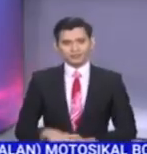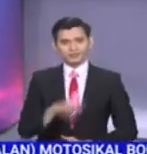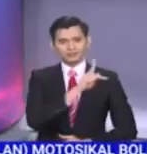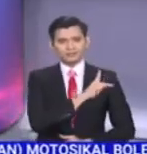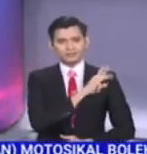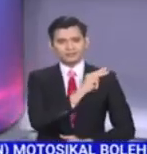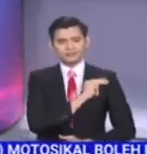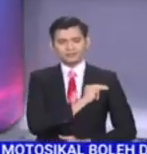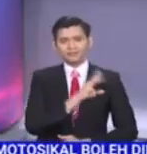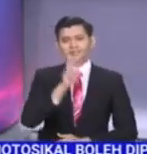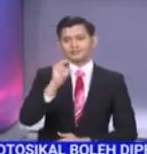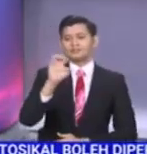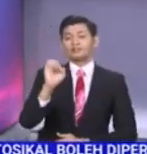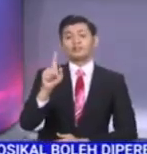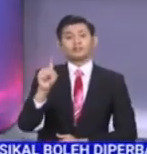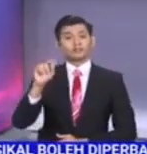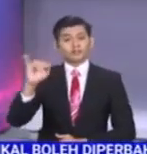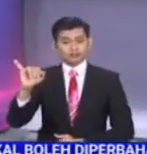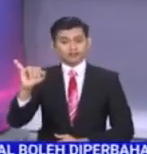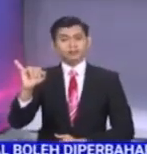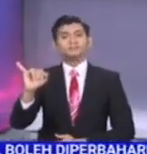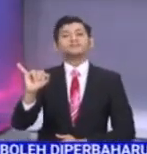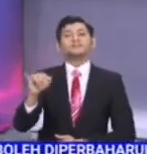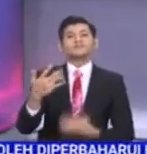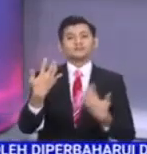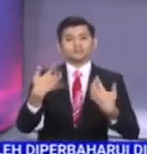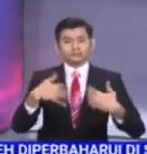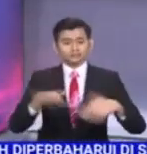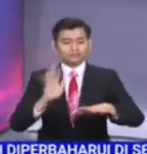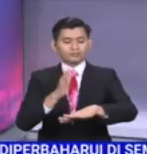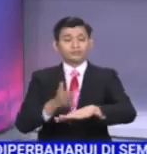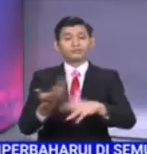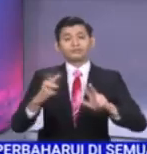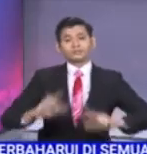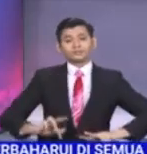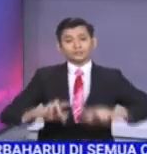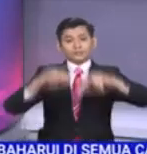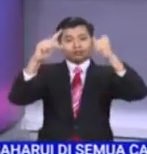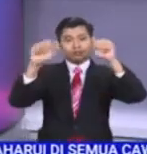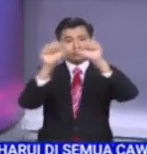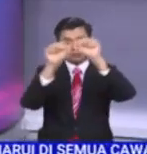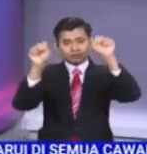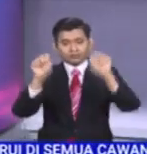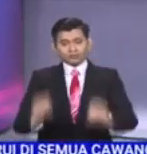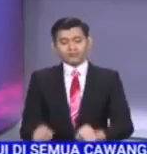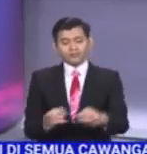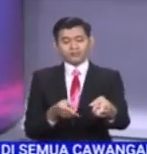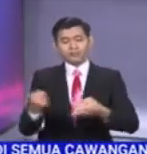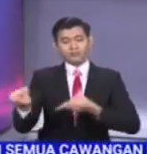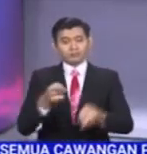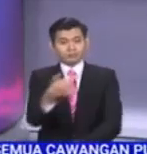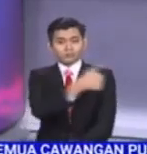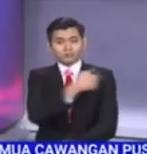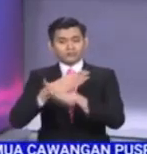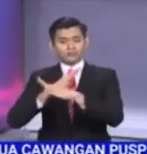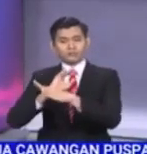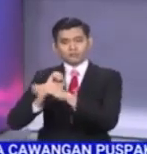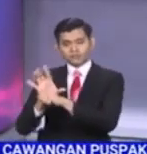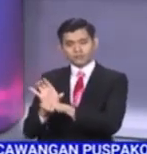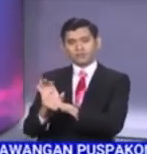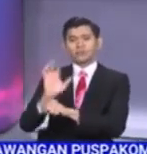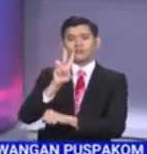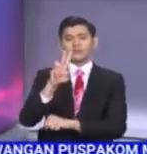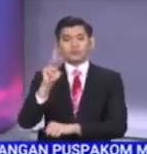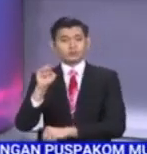Kementerian Sains, Teknologi dan Inovasi BOSTI membangunkan sistem pengurusan vaksin ataupun VMS. Menterinya Datuk Seri Dr.